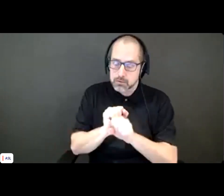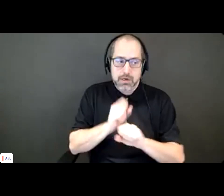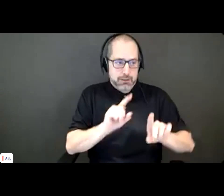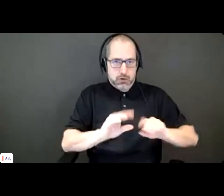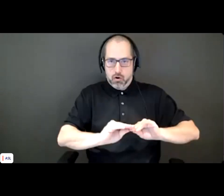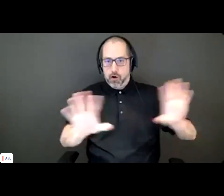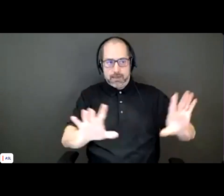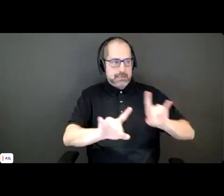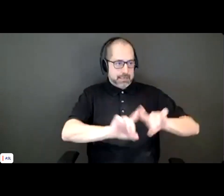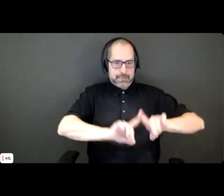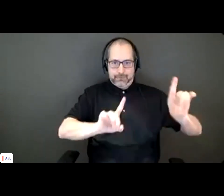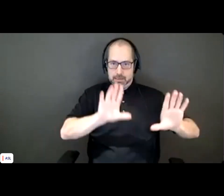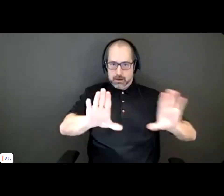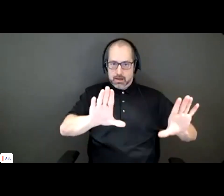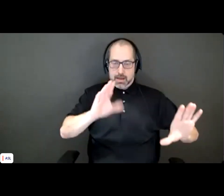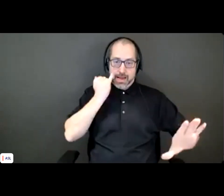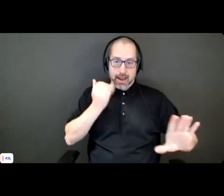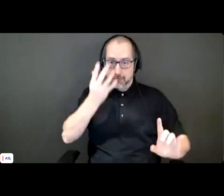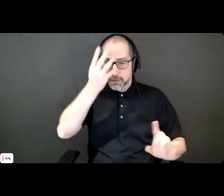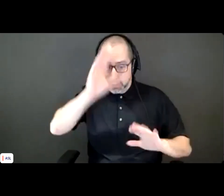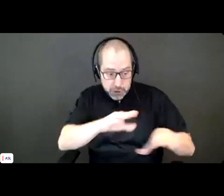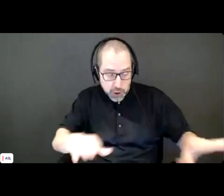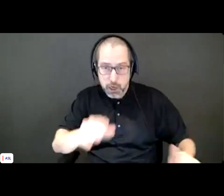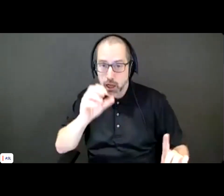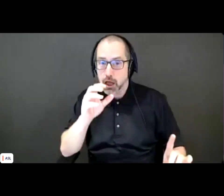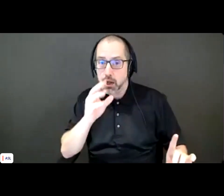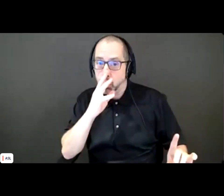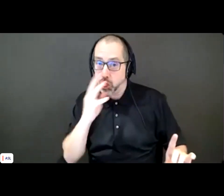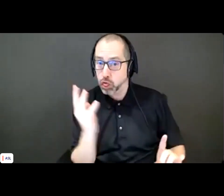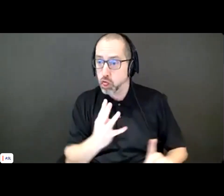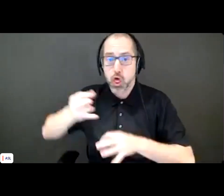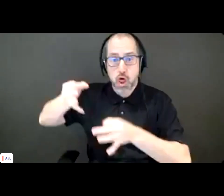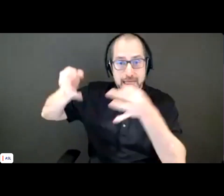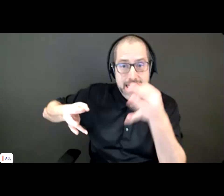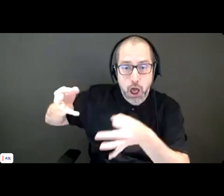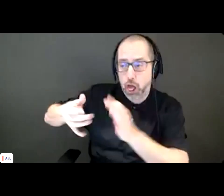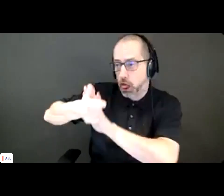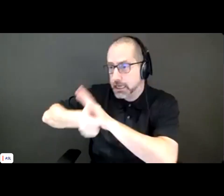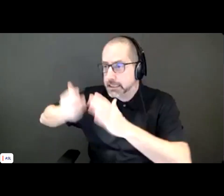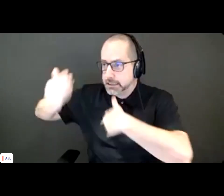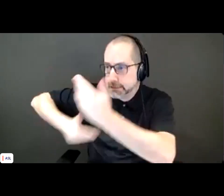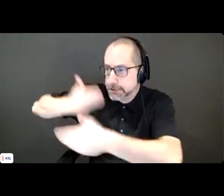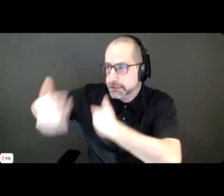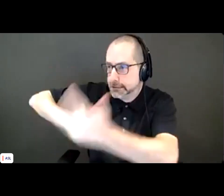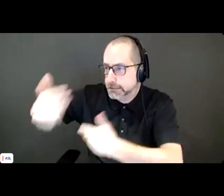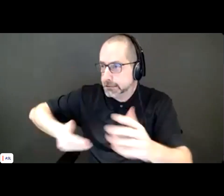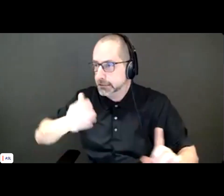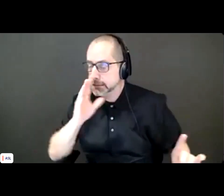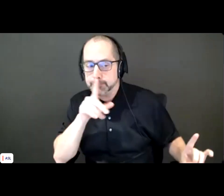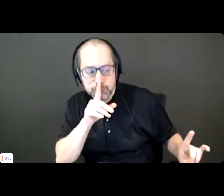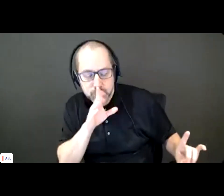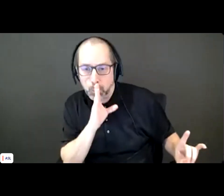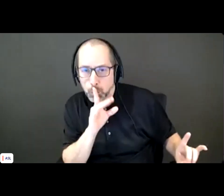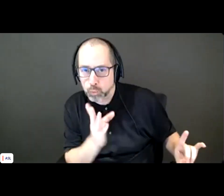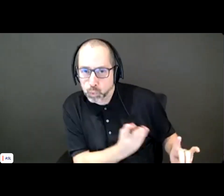de participation des jeunes je peux vous dire qu'il y a une différence lorsqu'on tient les jeunes à jour au sujet des procédures qui sont en cours